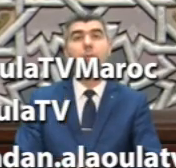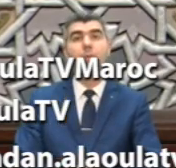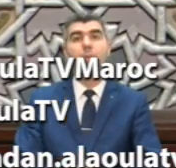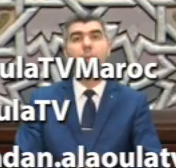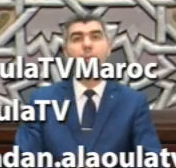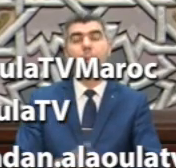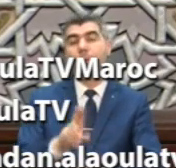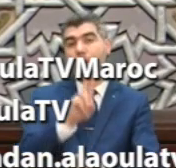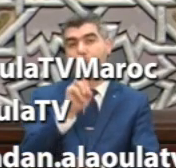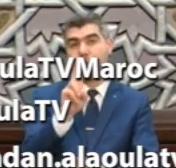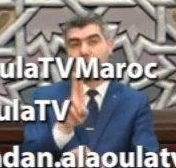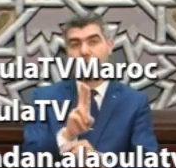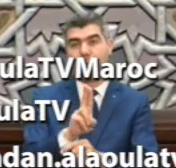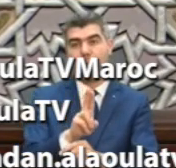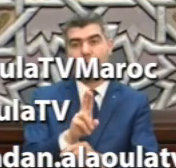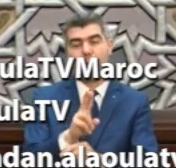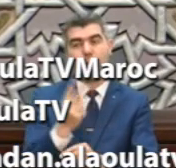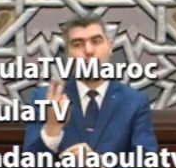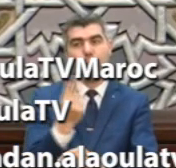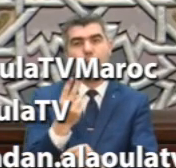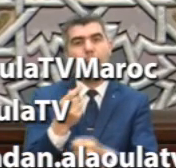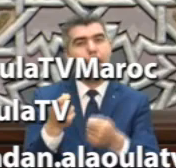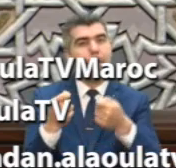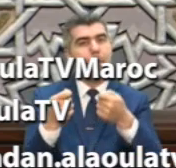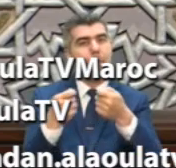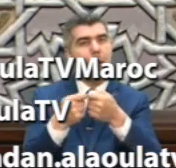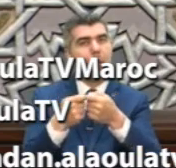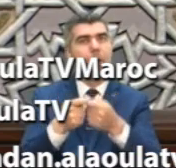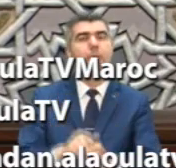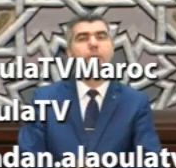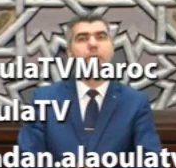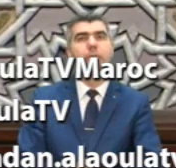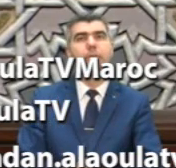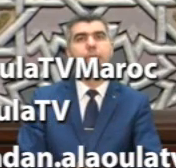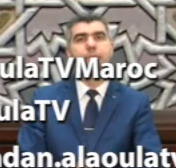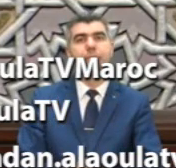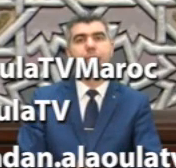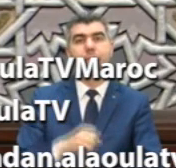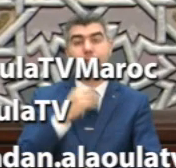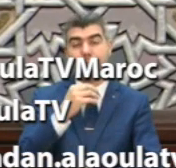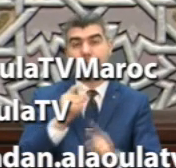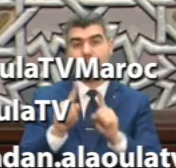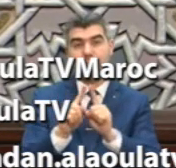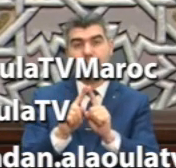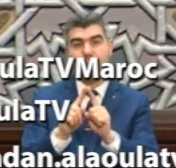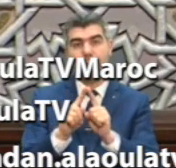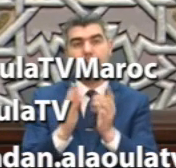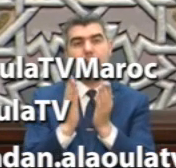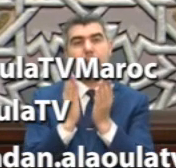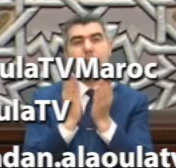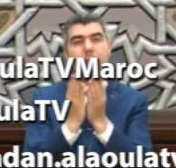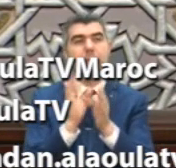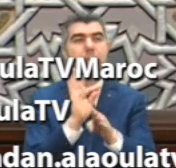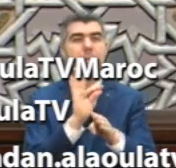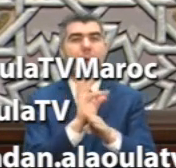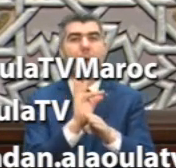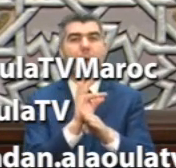هناك سؤالان لهما وحدة الموضوع، يتعلق الأمر بجودة التعليم بالعالم